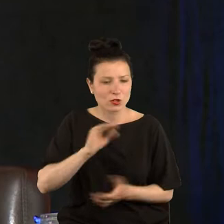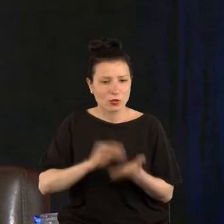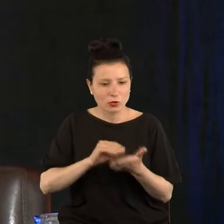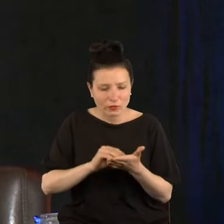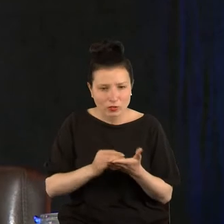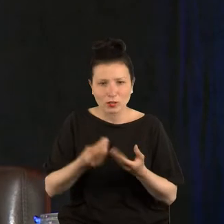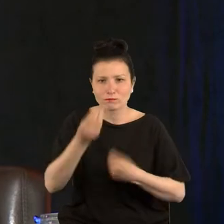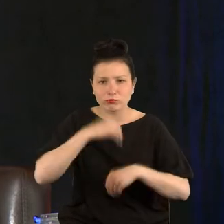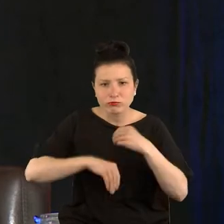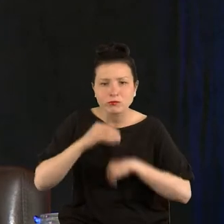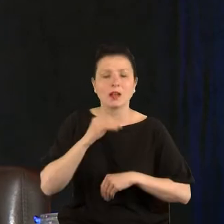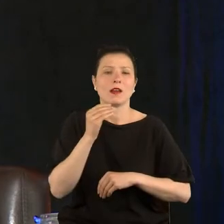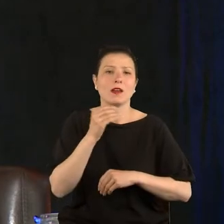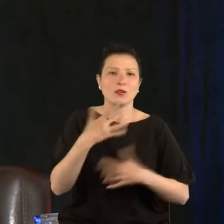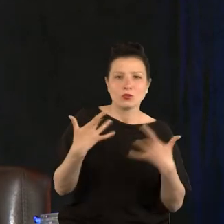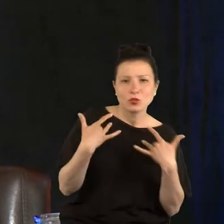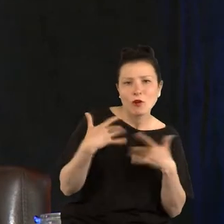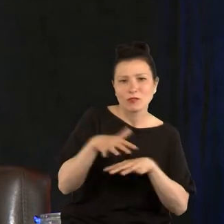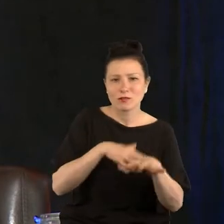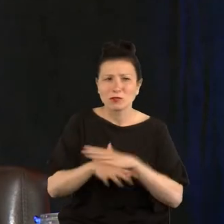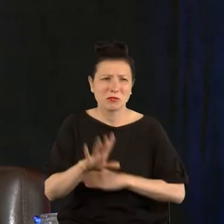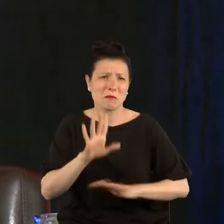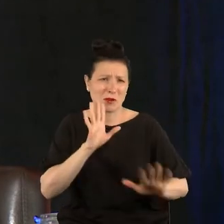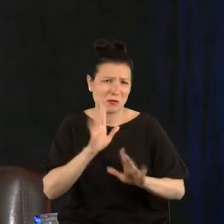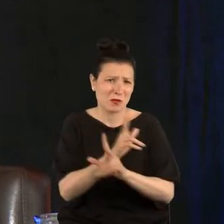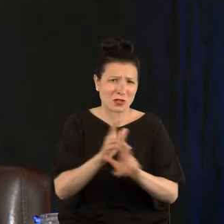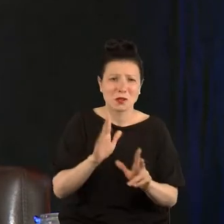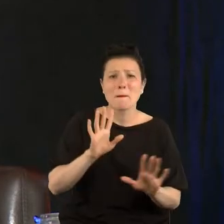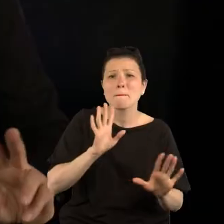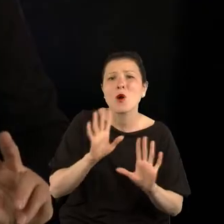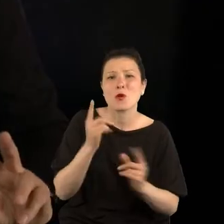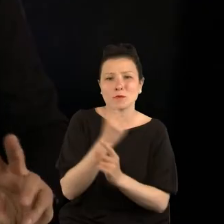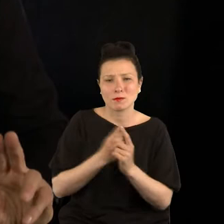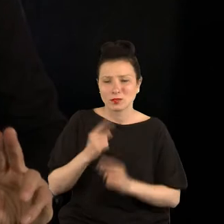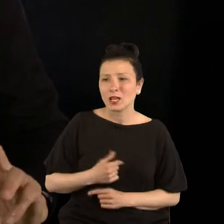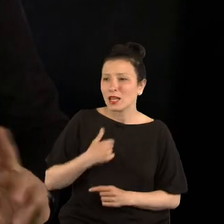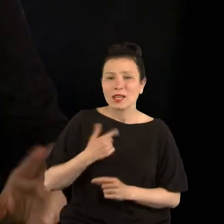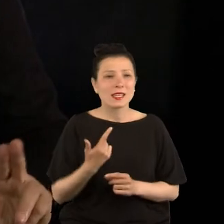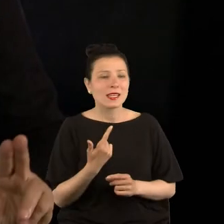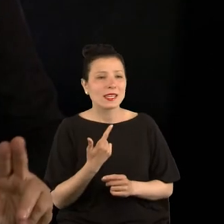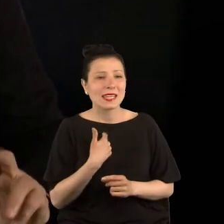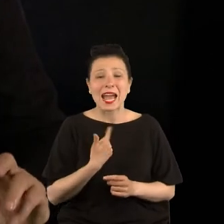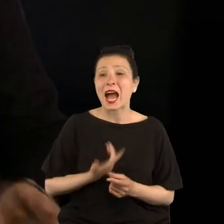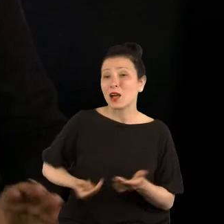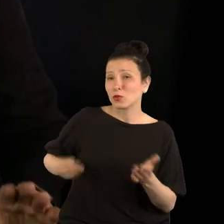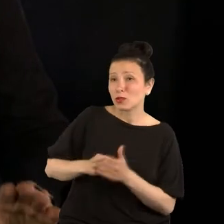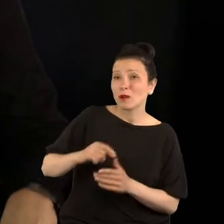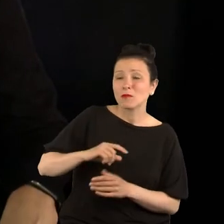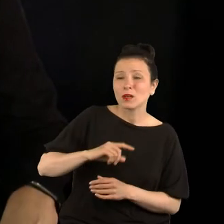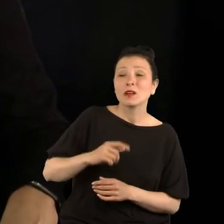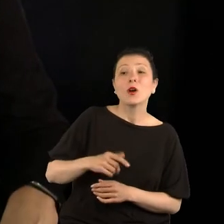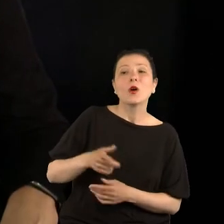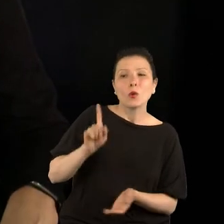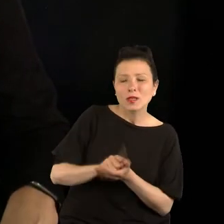zawodowych, życiowych, pewnie ma dokładnie tak samo jak ja. Ja jeszcze tylko dodam, że Kasię udało mi się ściągnąć do Bonu,